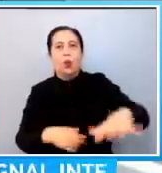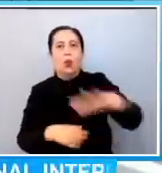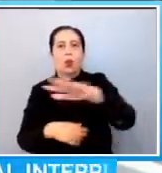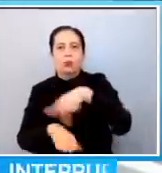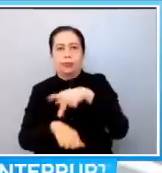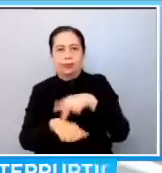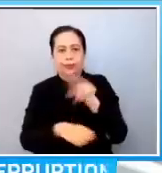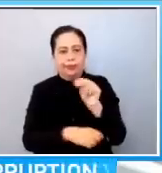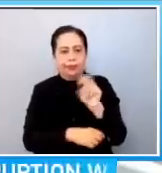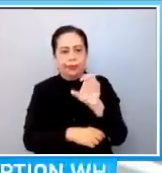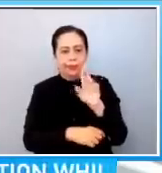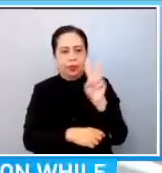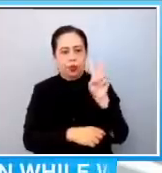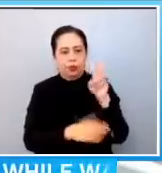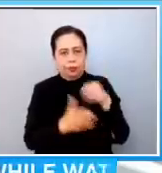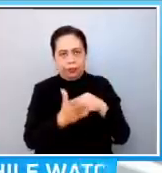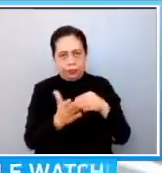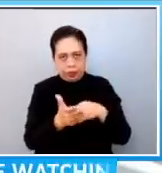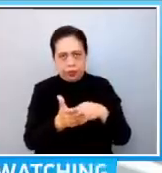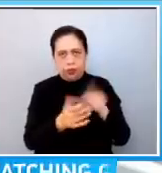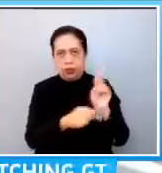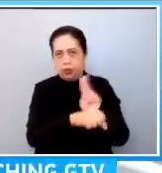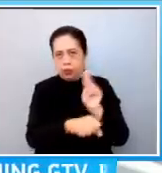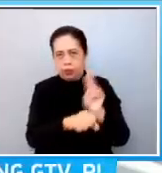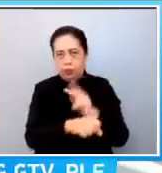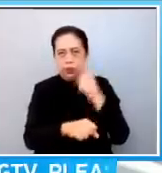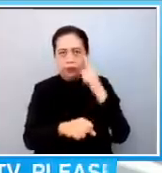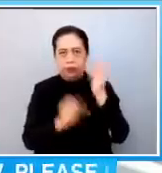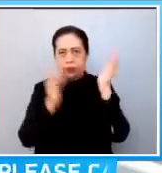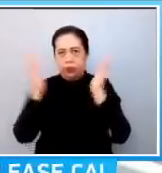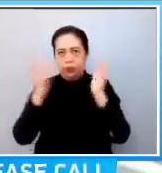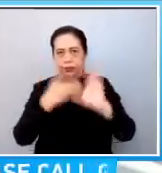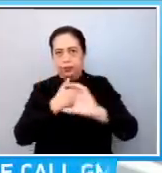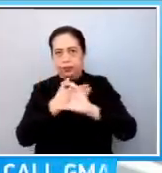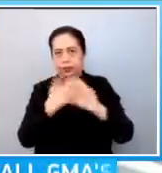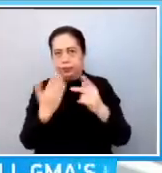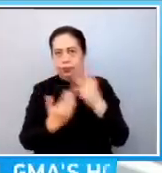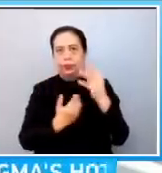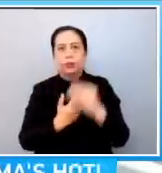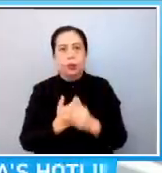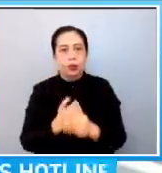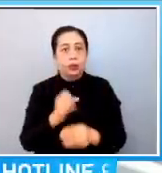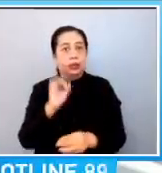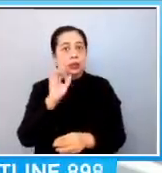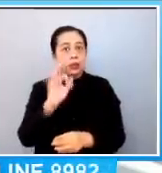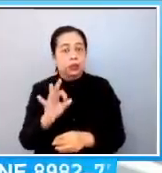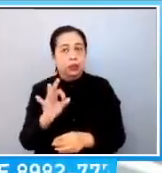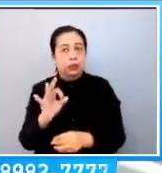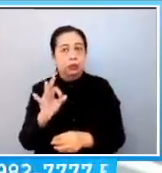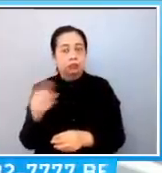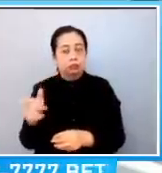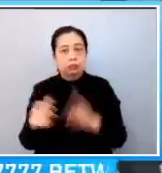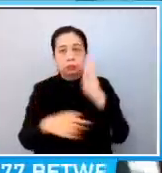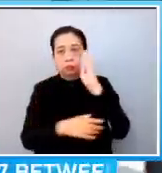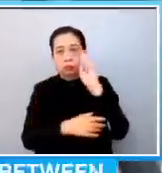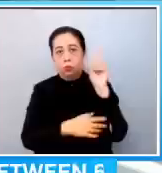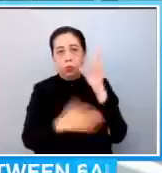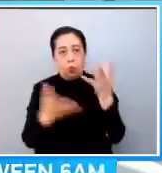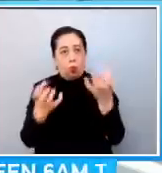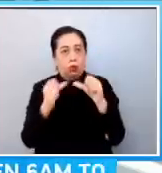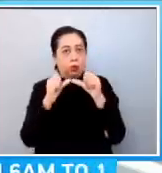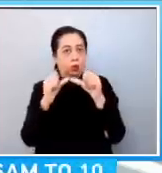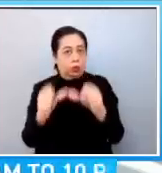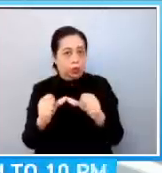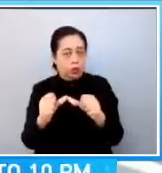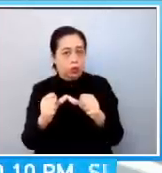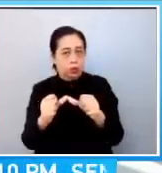2 billion yung nagastos nila for the service contracting program. If yung Marcos administration wants to continue that for the second half